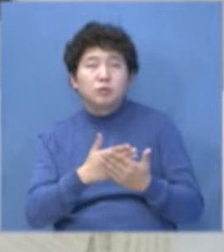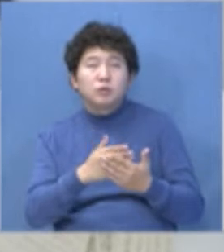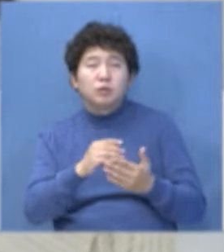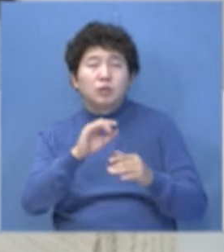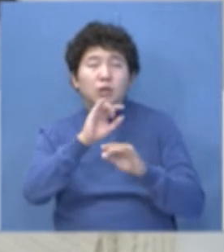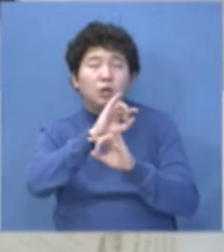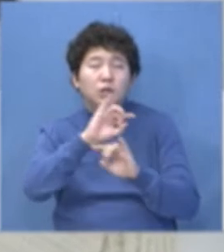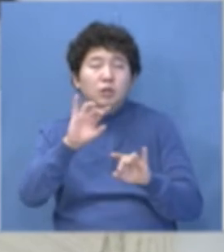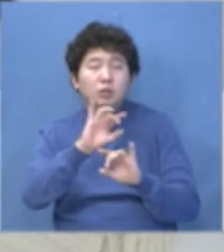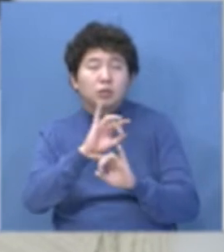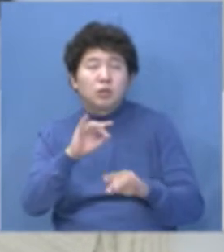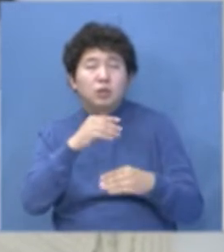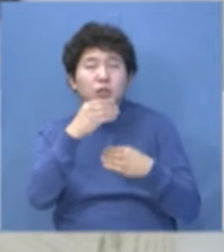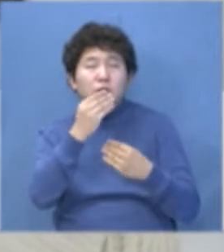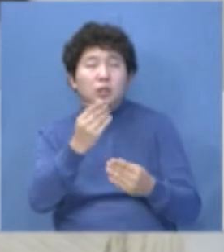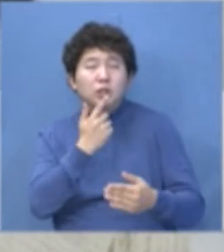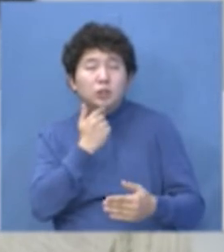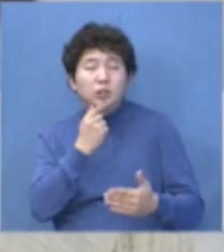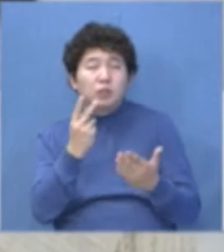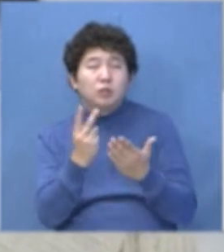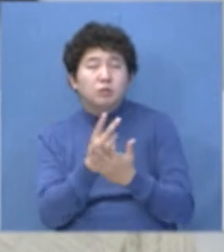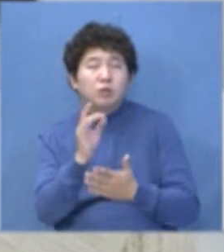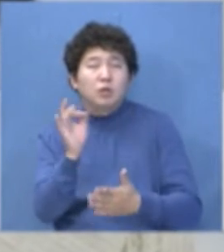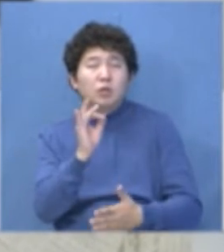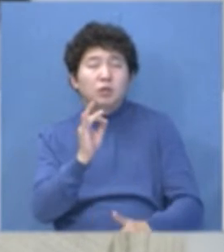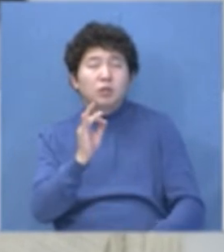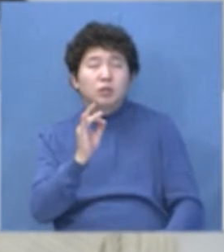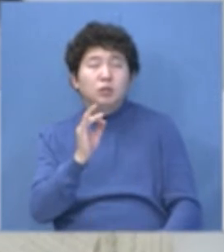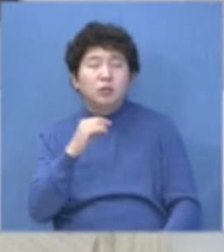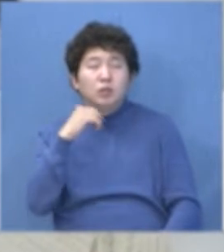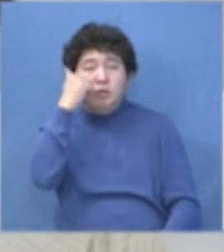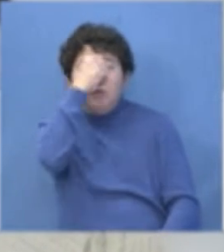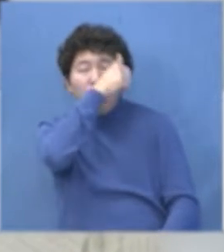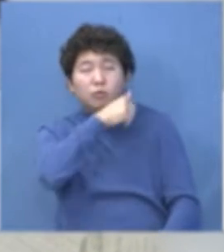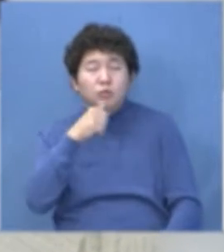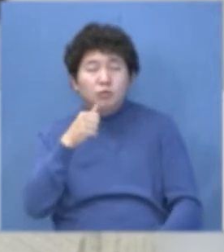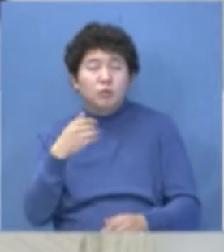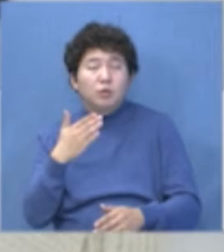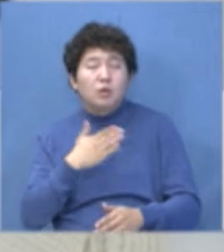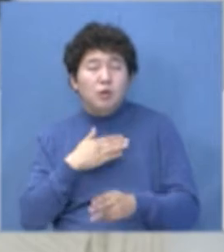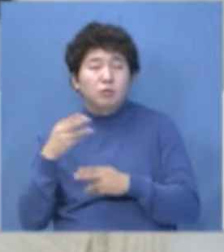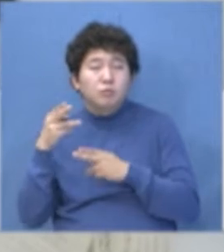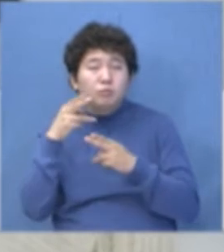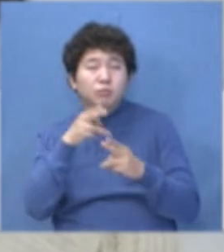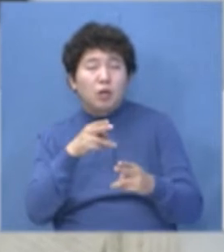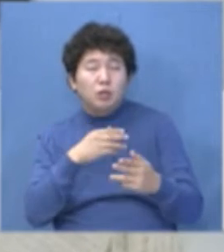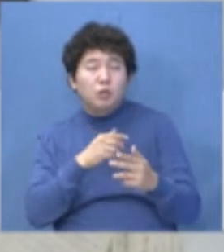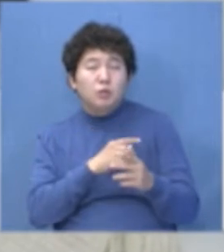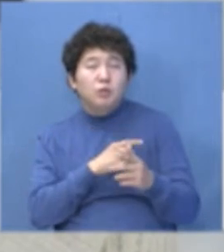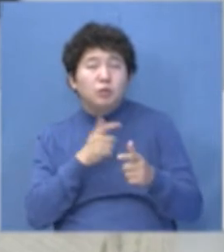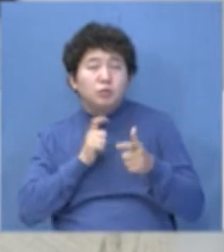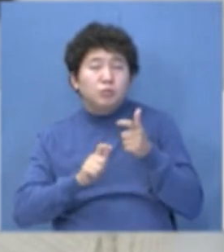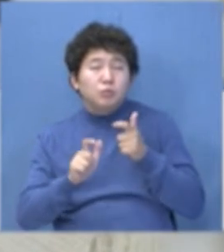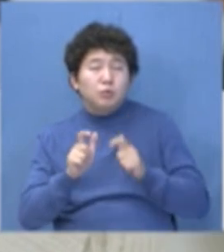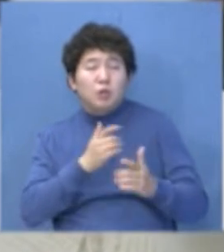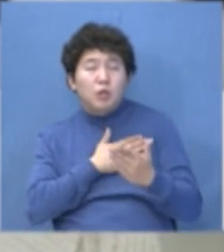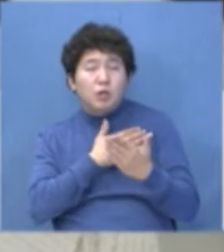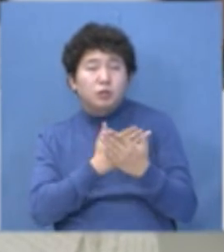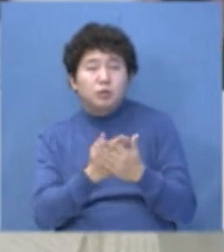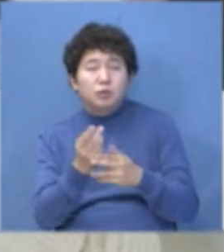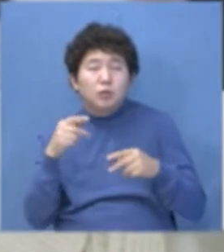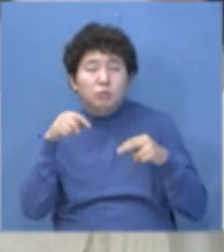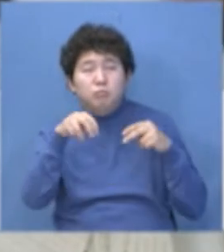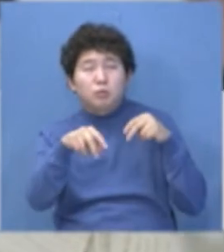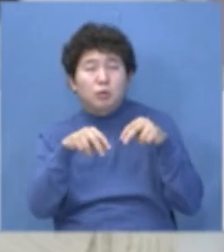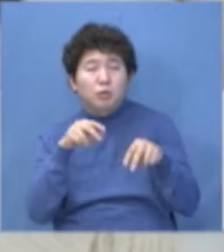сдачу крови. 2 раза в год к нам приезжает центр сбора крови, и студенты активно приходят все вместе и